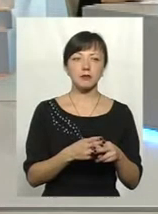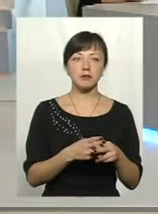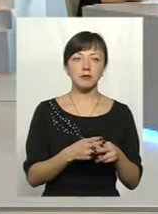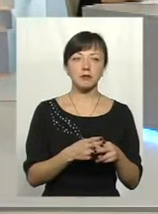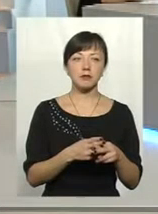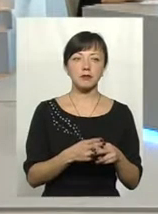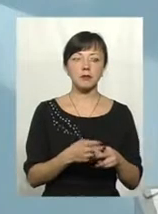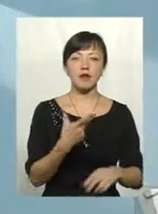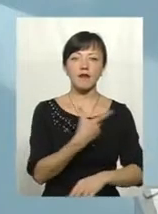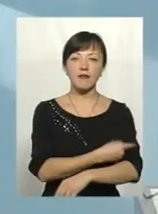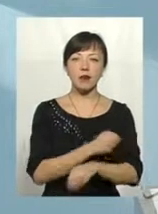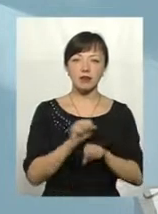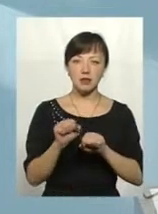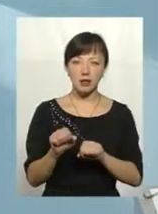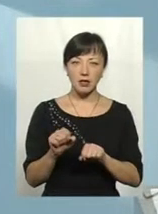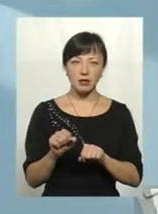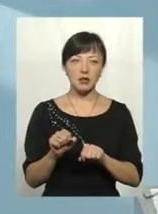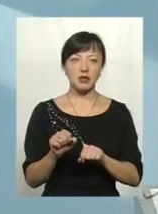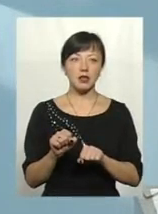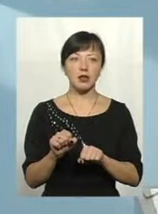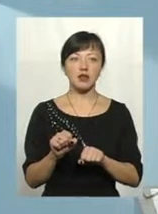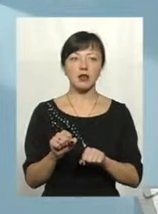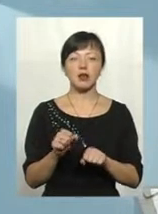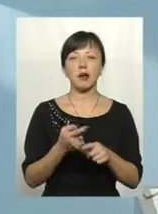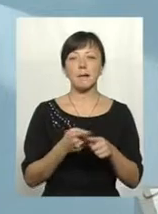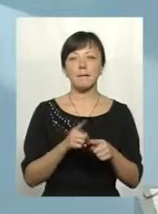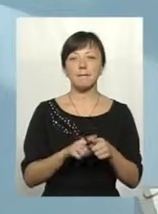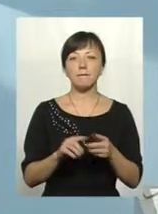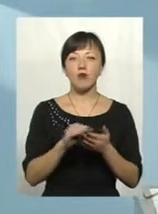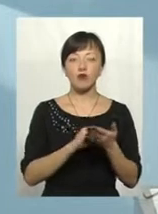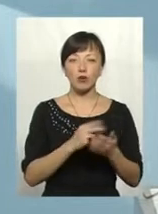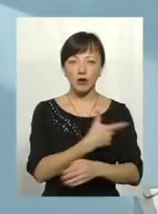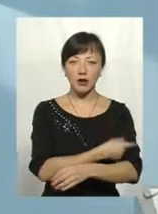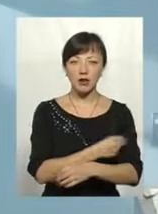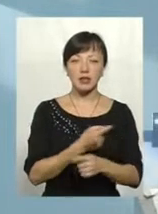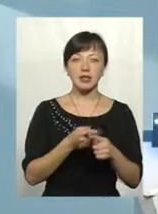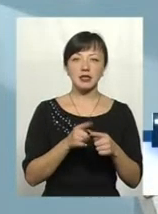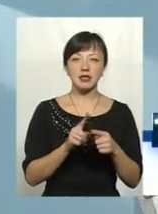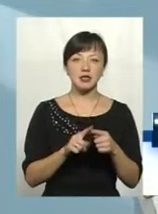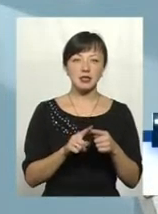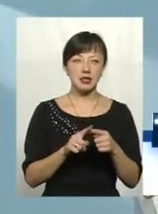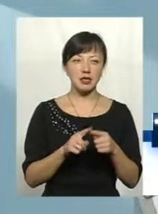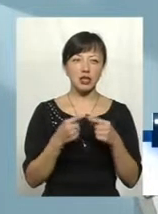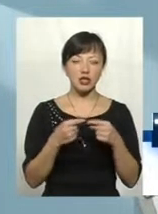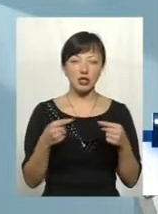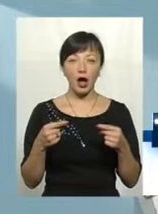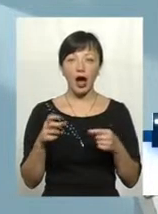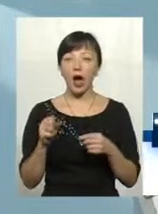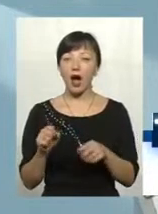є вакцинація, ревакцинація, це про що ми говорили, це хімія профілактика серед. А